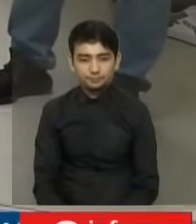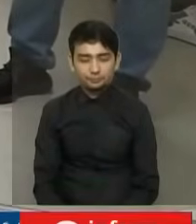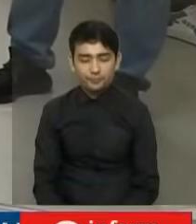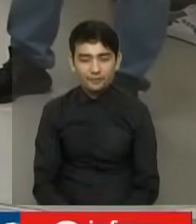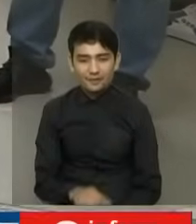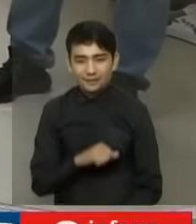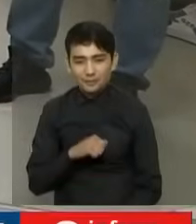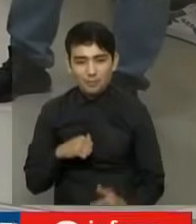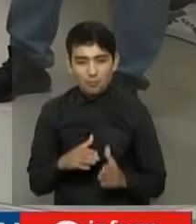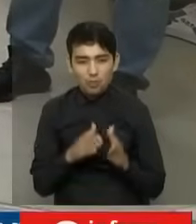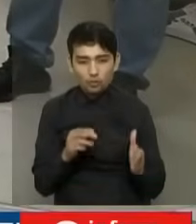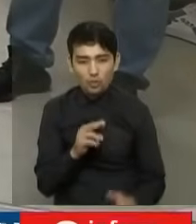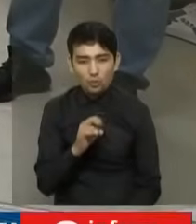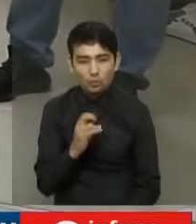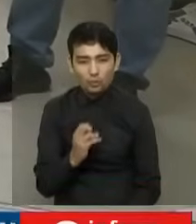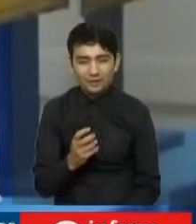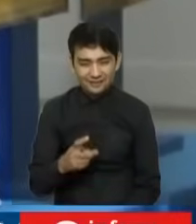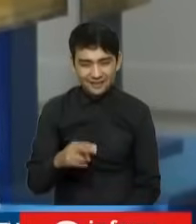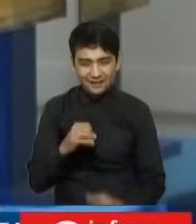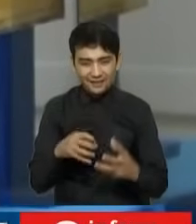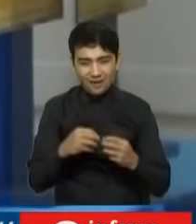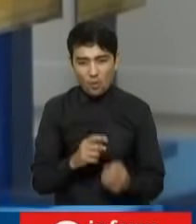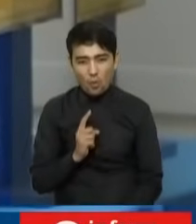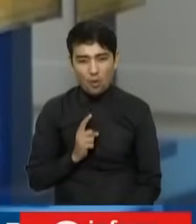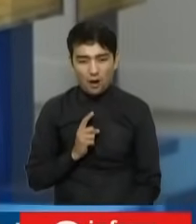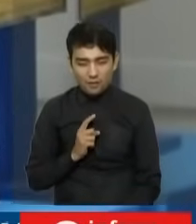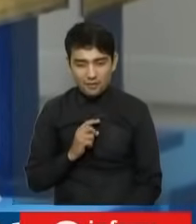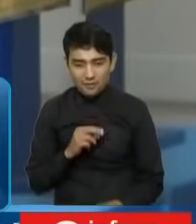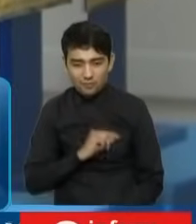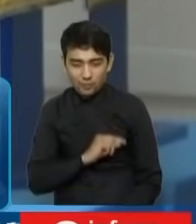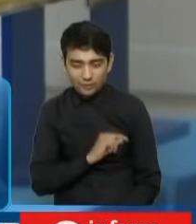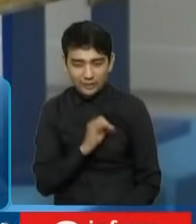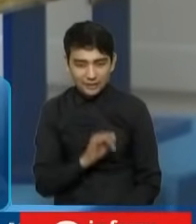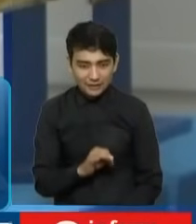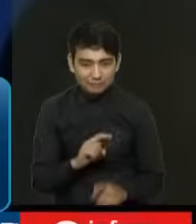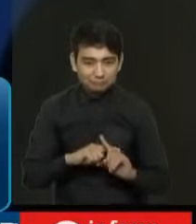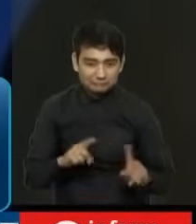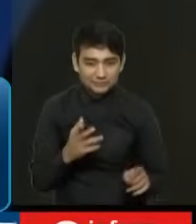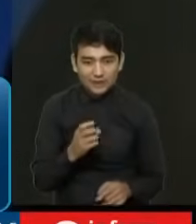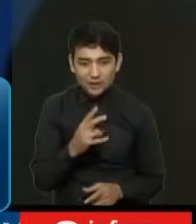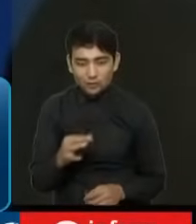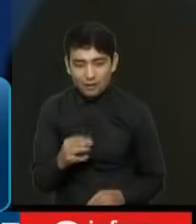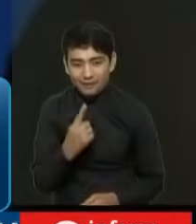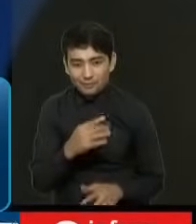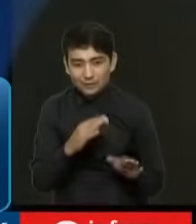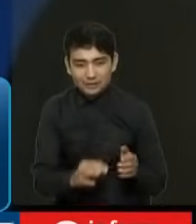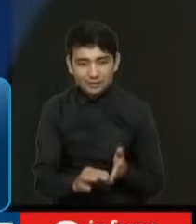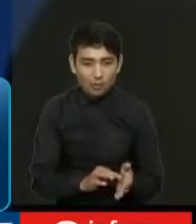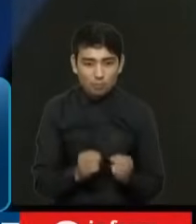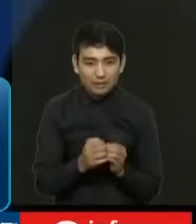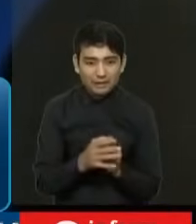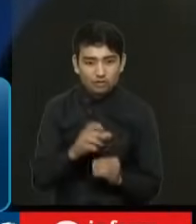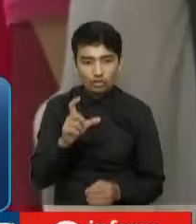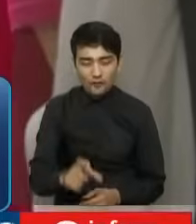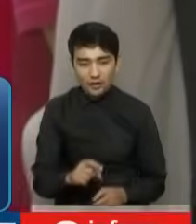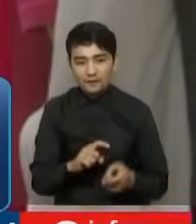Самая большая конкуренция на рынке труда, как ни странно, у охранников. В сфере безопасности на одно место претендует сразу 15 человек. Связано это с тем,